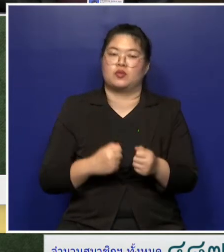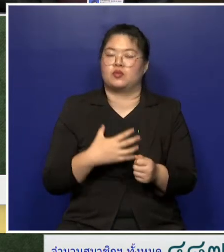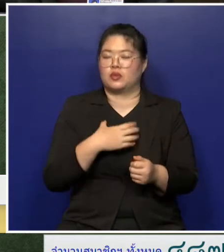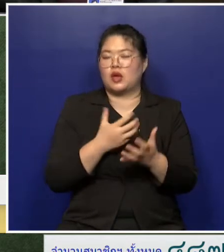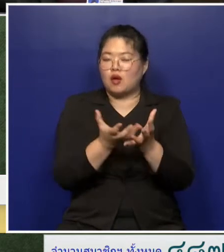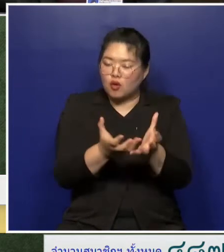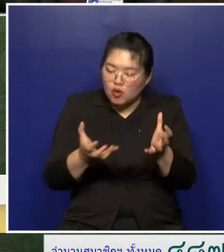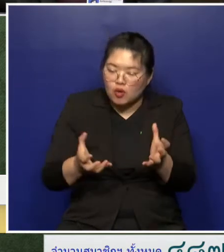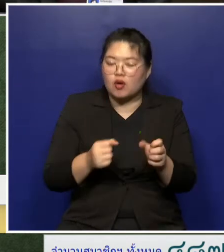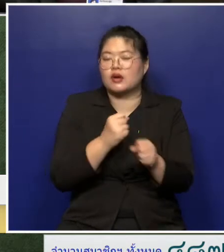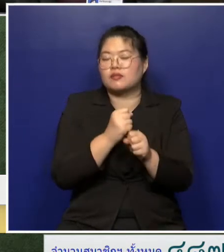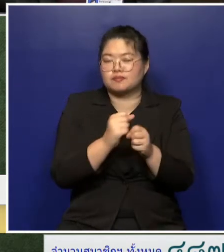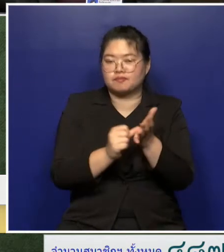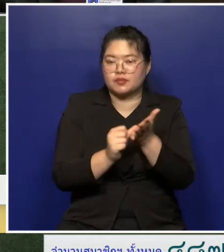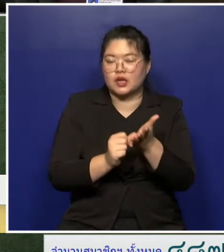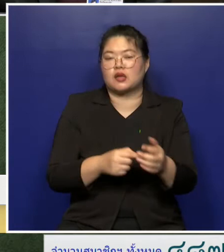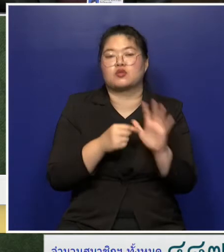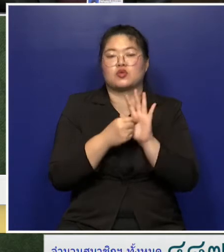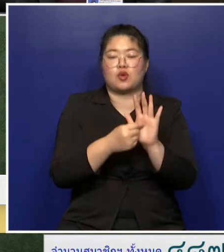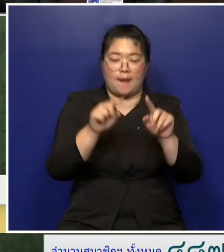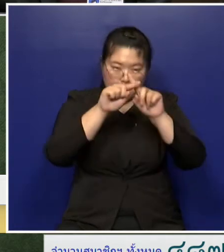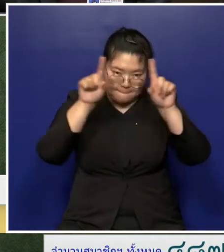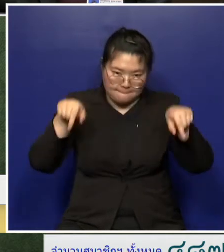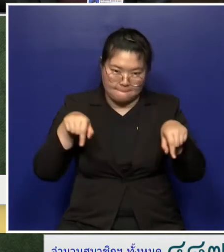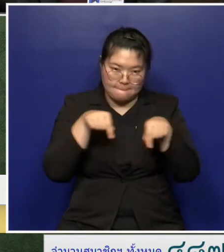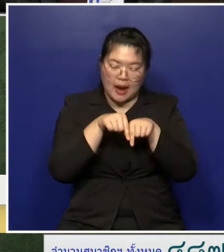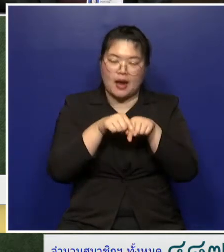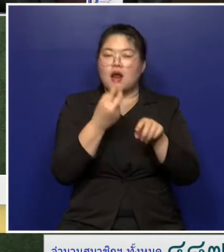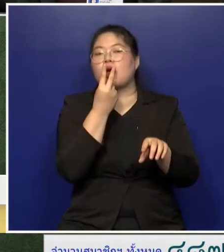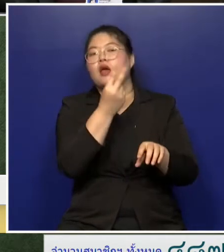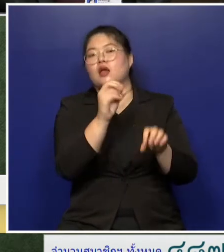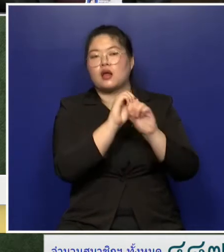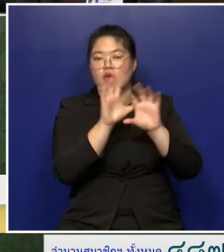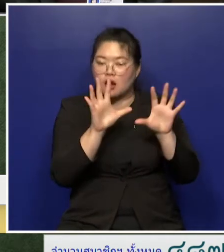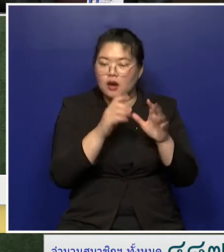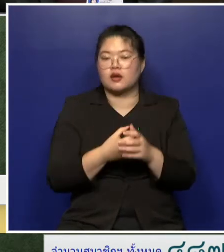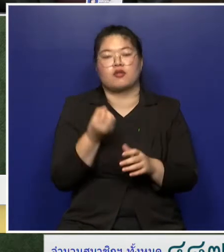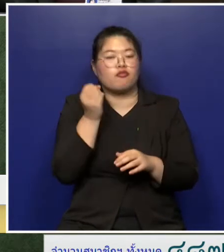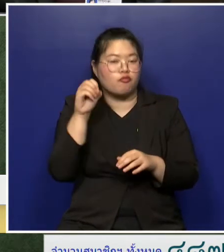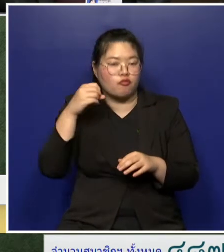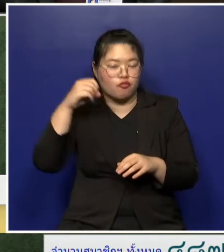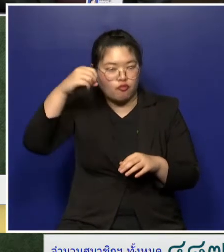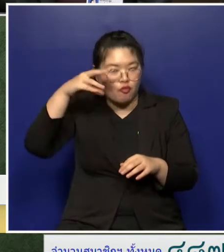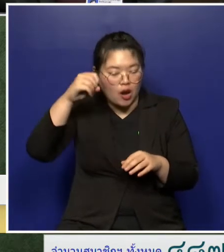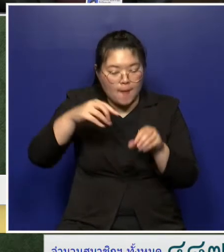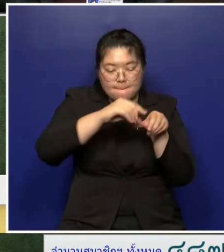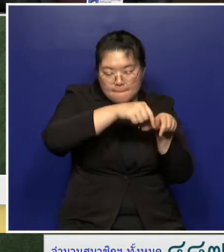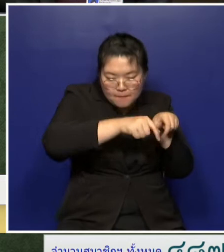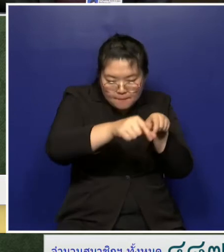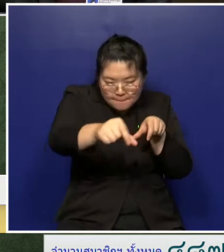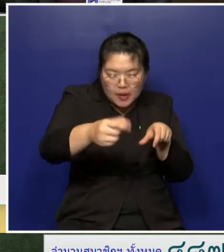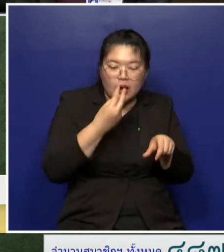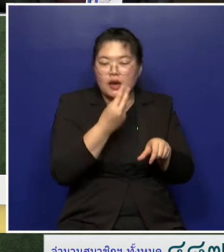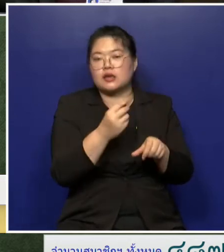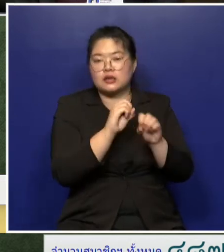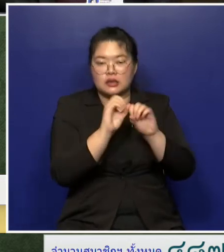นะคะในระหวางดำเนิโครงการนะคะ เช่น ป้ายเตือน หลกลมลุก สัญญาณไฟแควงทั้งหลวชระบทแ้งว่า จากดำเนินการให้ตามทคุยก